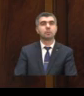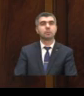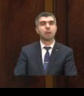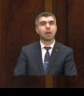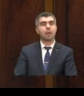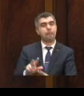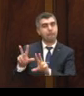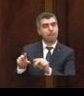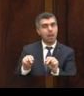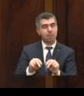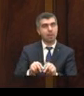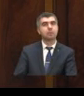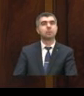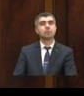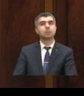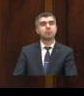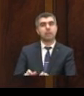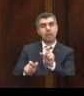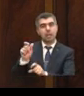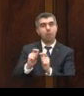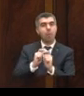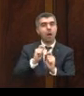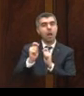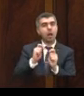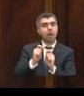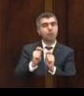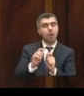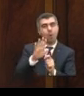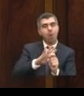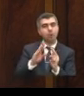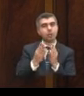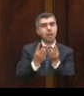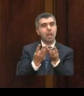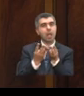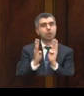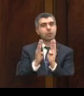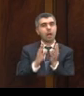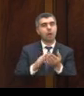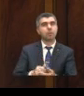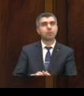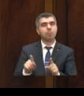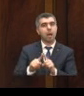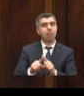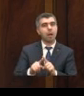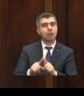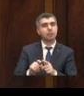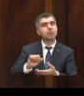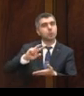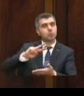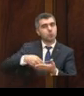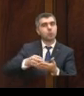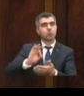تدخلاتنا ونقاشنا داخل لجنة المالية، سنصوت بالإيجاب على